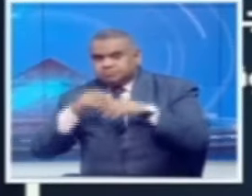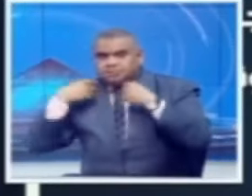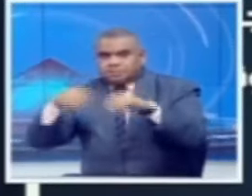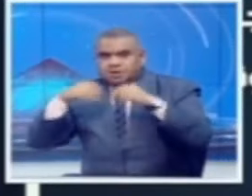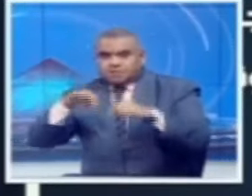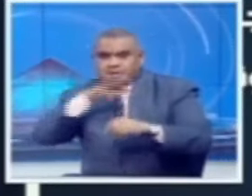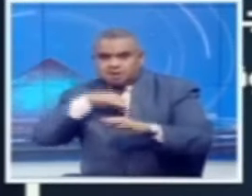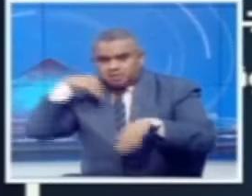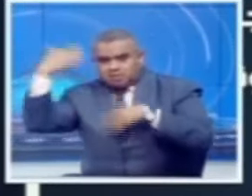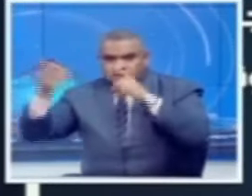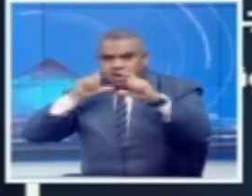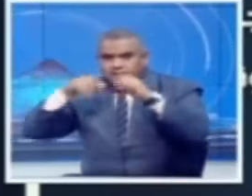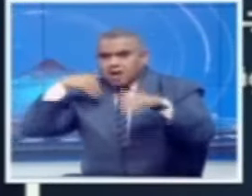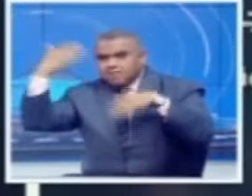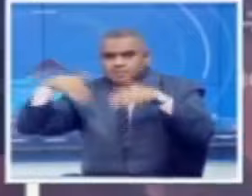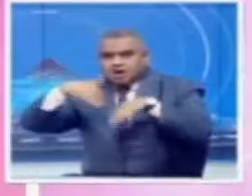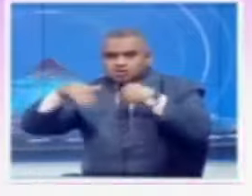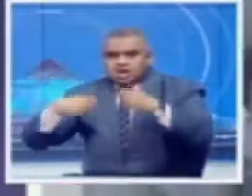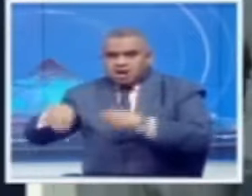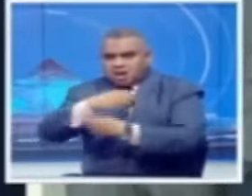بها خارج نطاق السوق المصرفي.